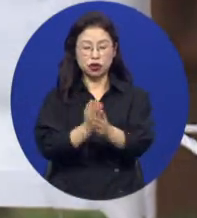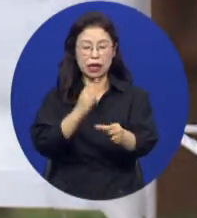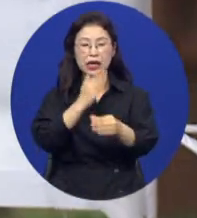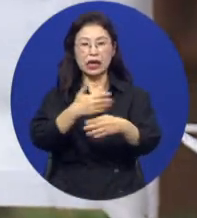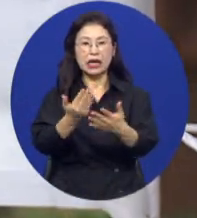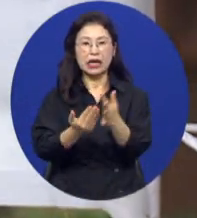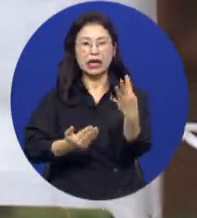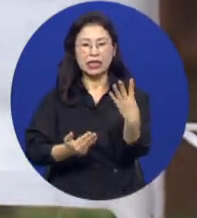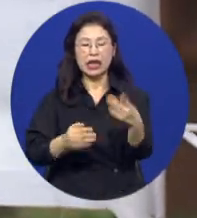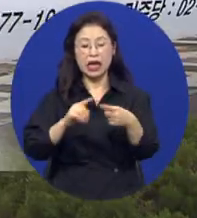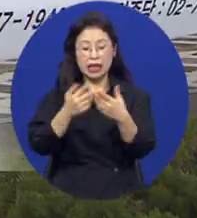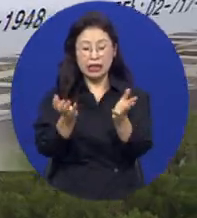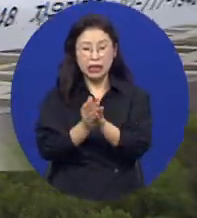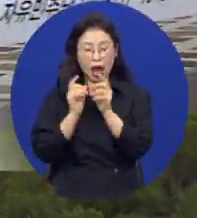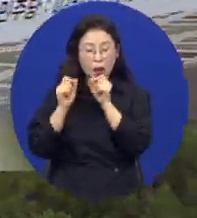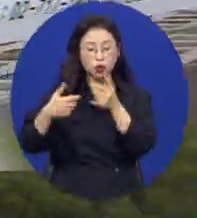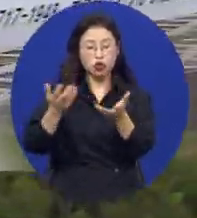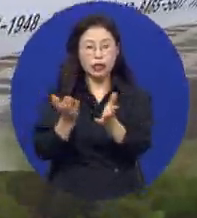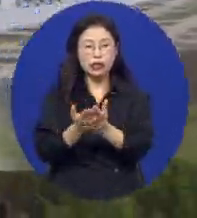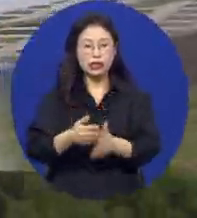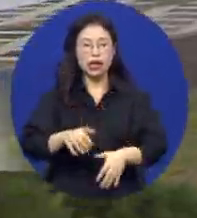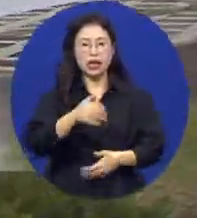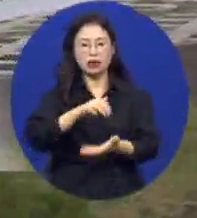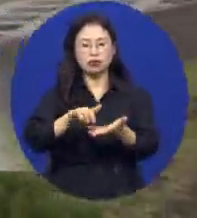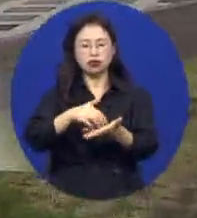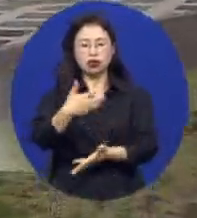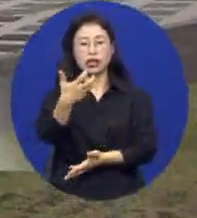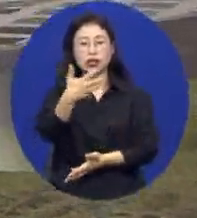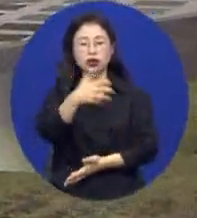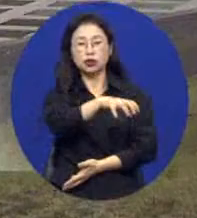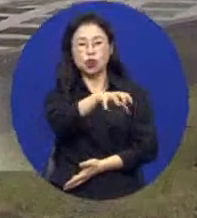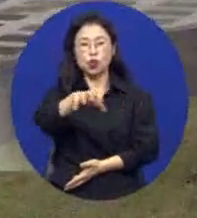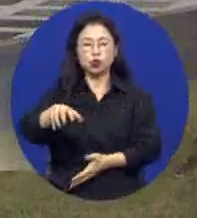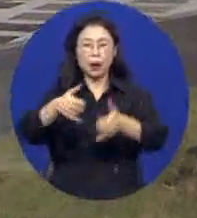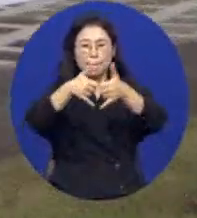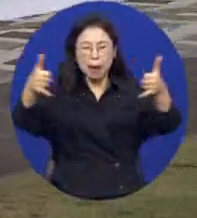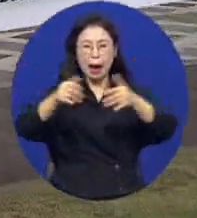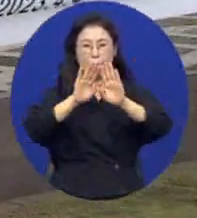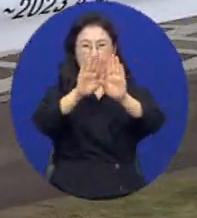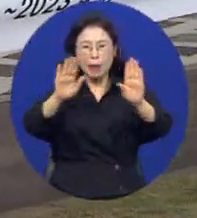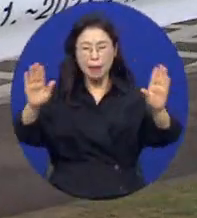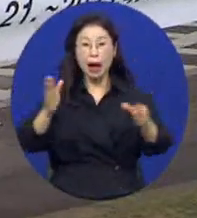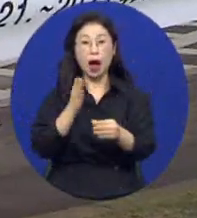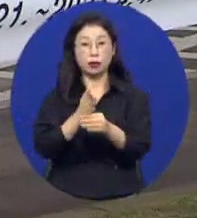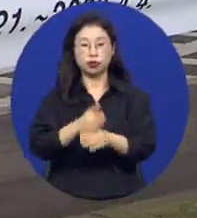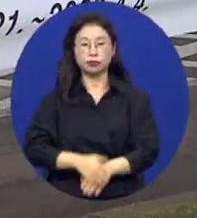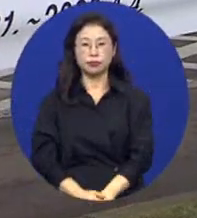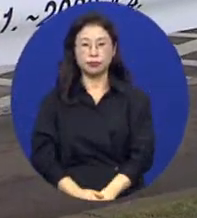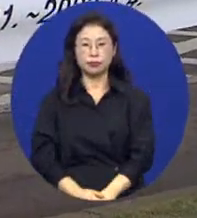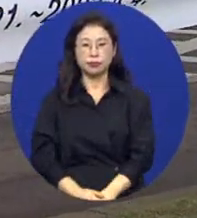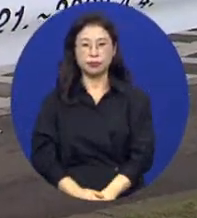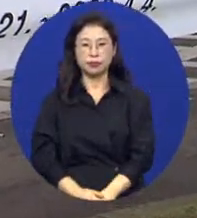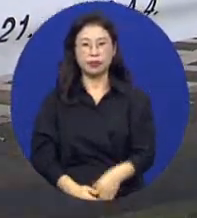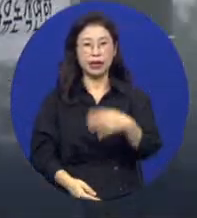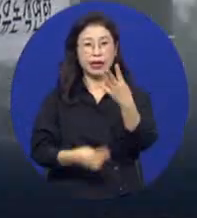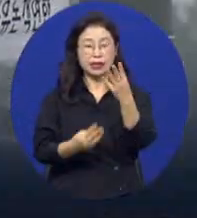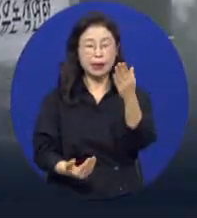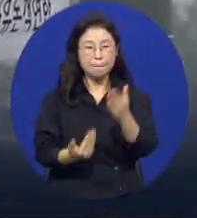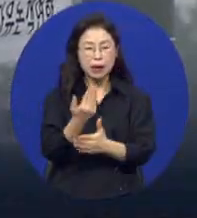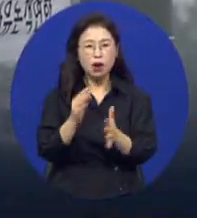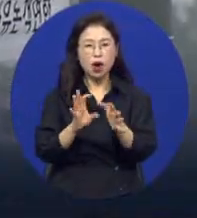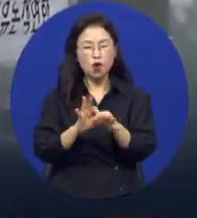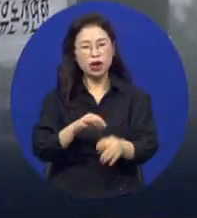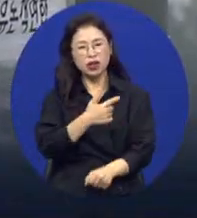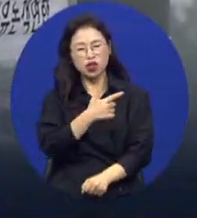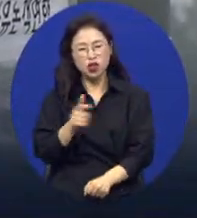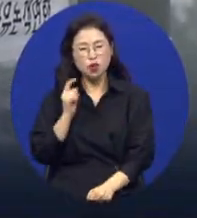보수단체가 내건 현수막은 모두 8개로 제주도 곳곳에 동시에 게시됐습니다 사전 사건을